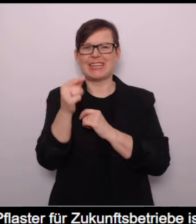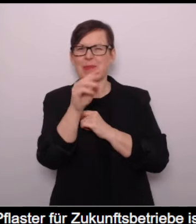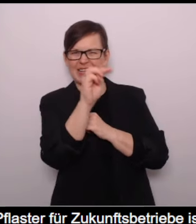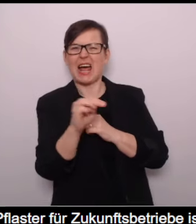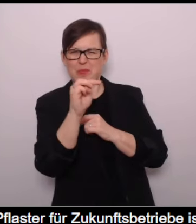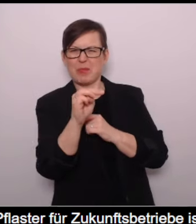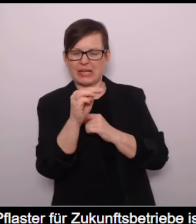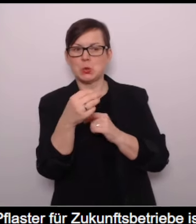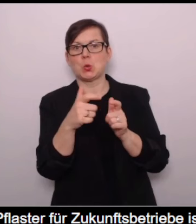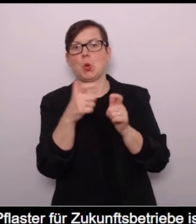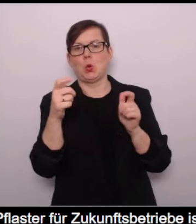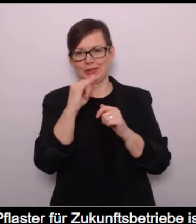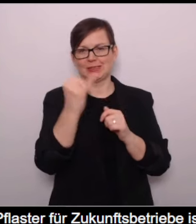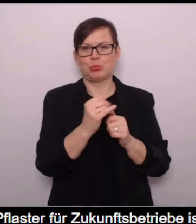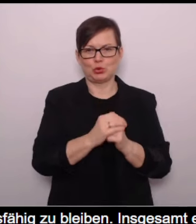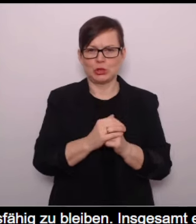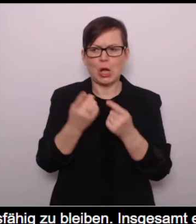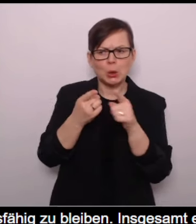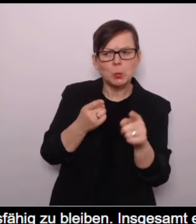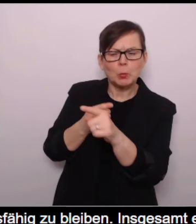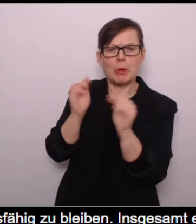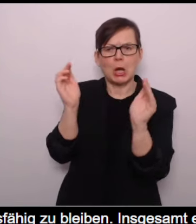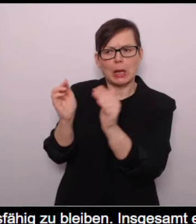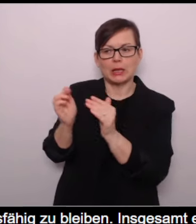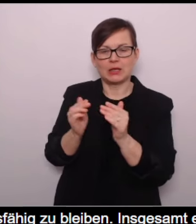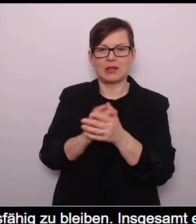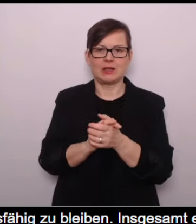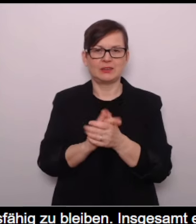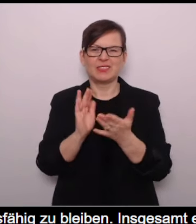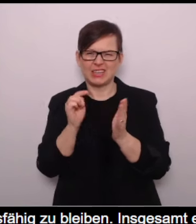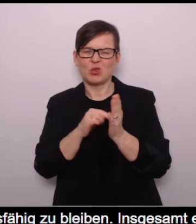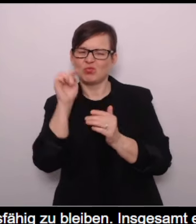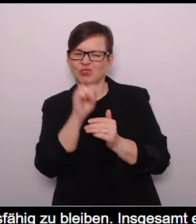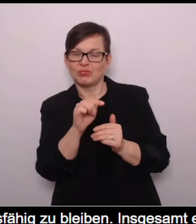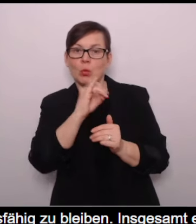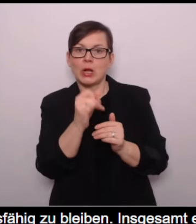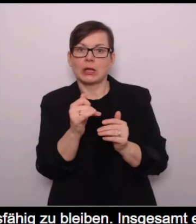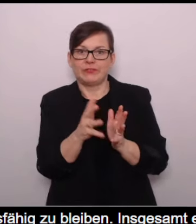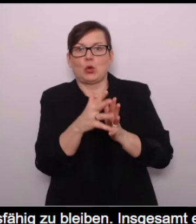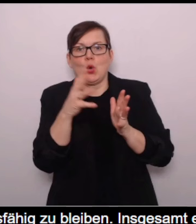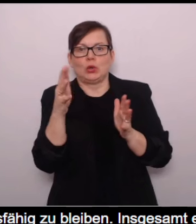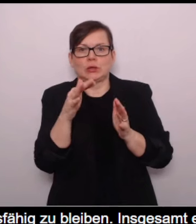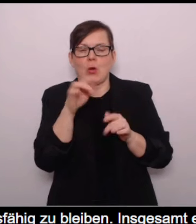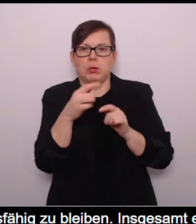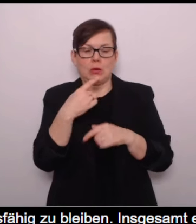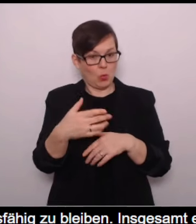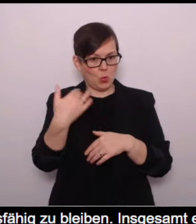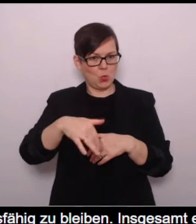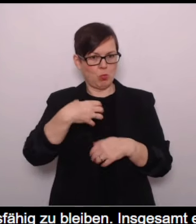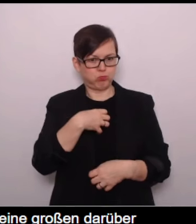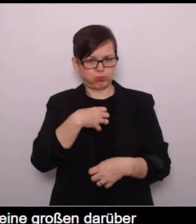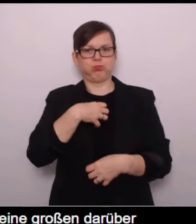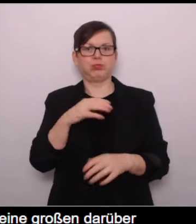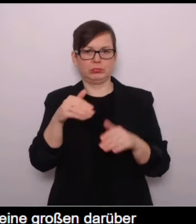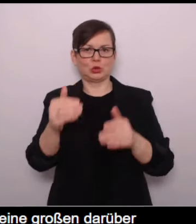Projekte, die wir umsetzen wollen. Natürlich keines in dieser Größe, viele kleinere Projekte. Mit Sicherheit hat auch die